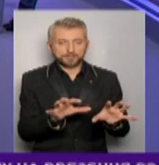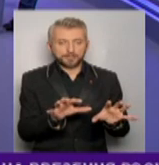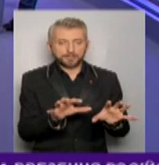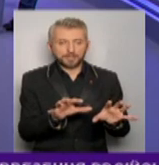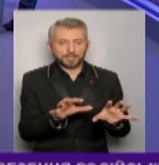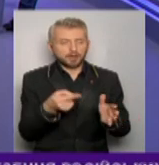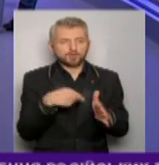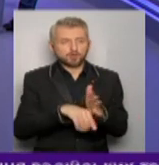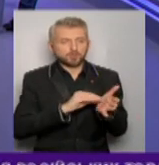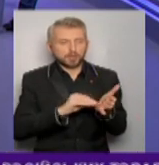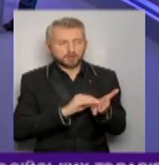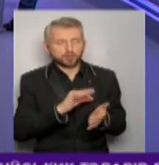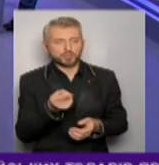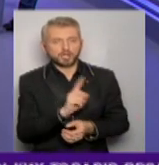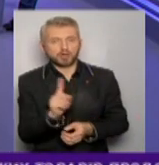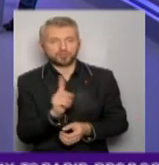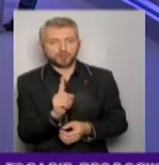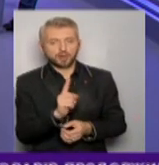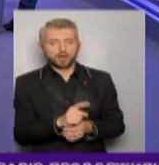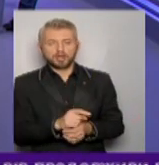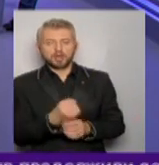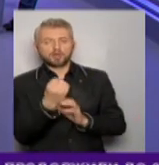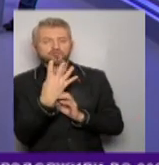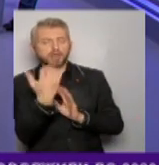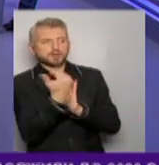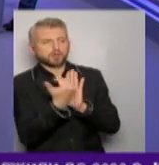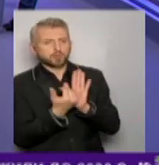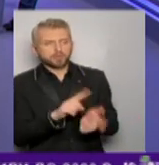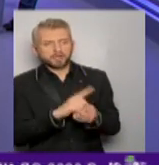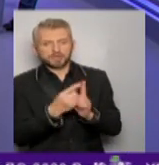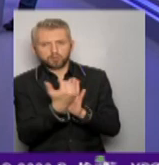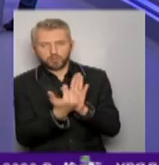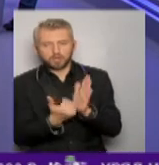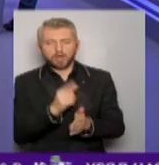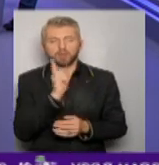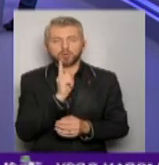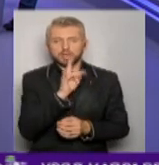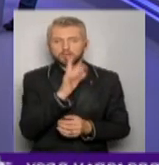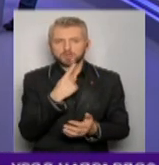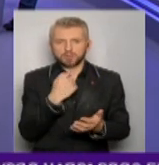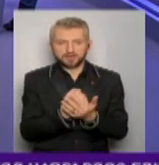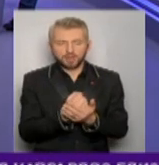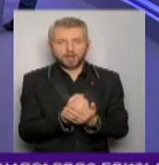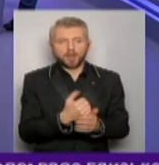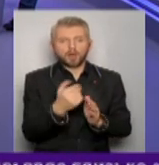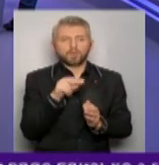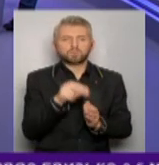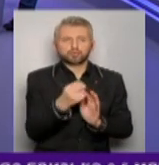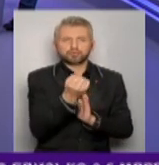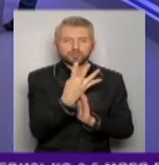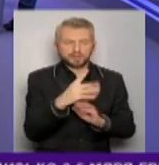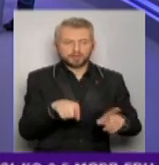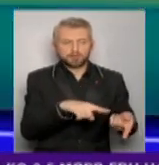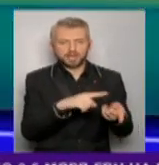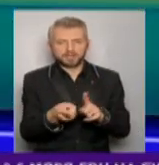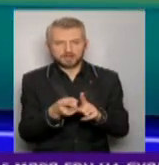в чому написано про те, що 14-му пункті перехідних поки не буде прийнятий перехідних положень, якщо не прийнятий так,